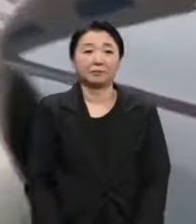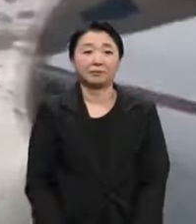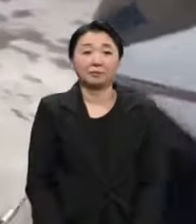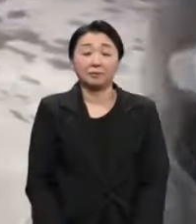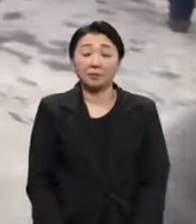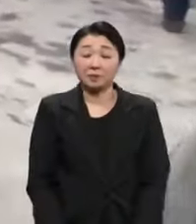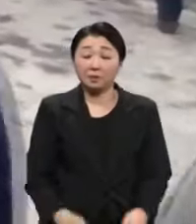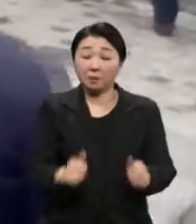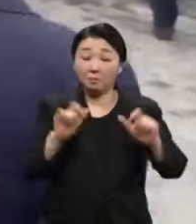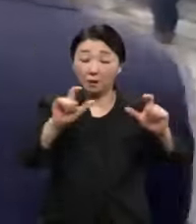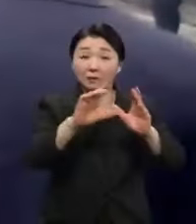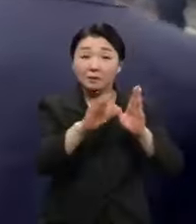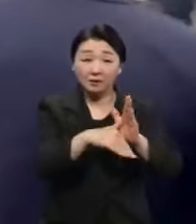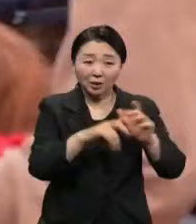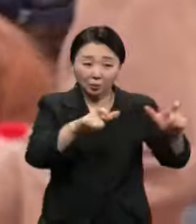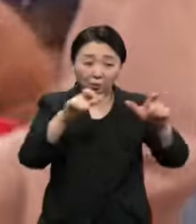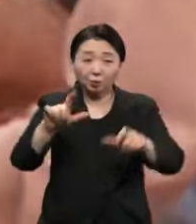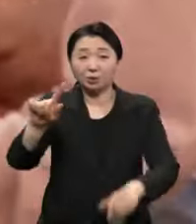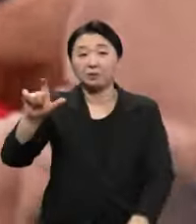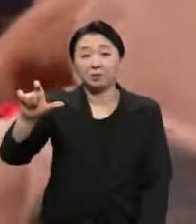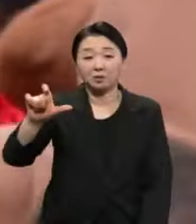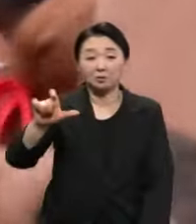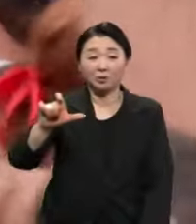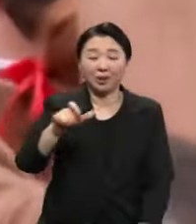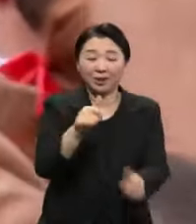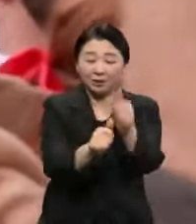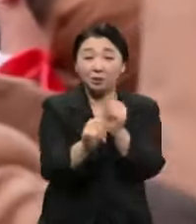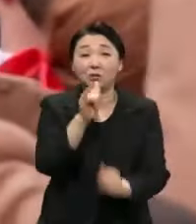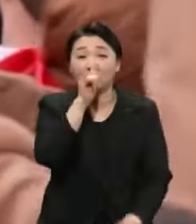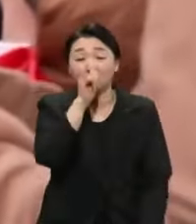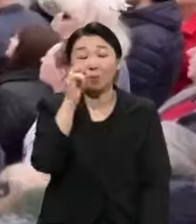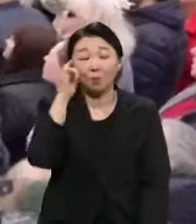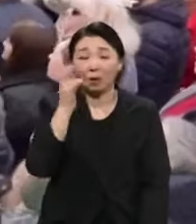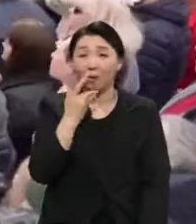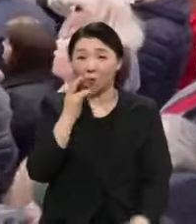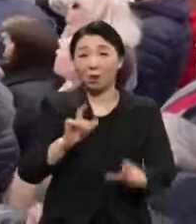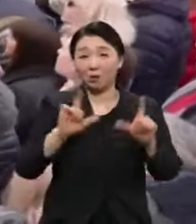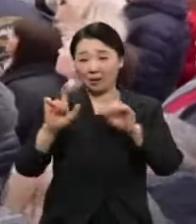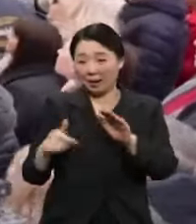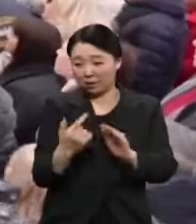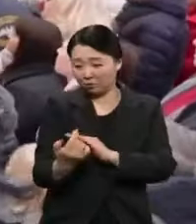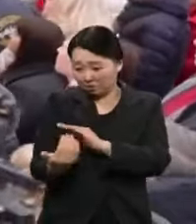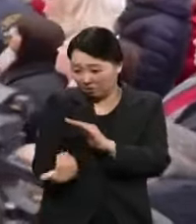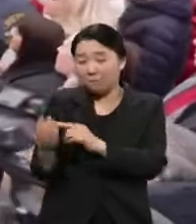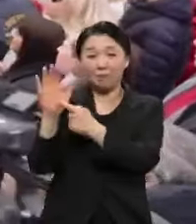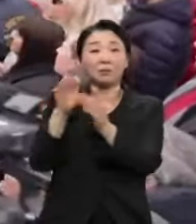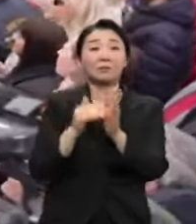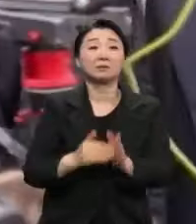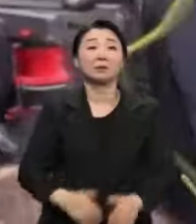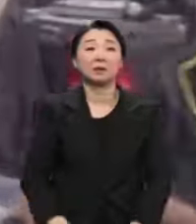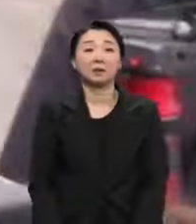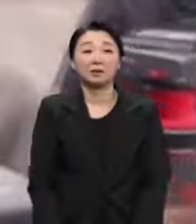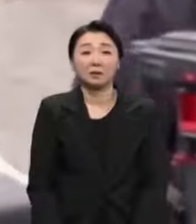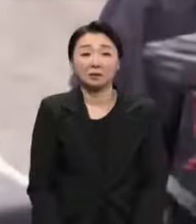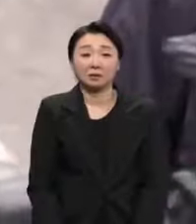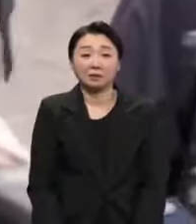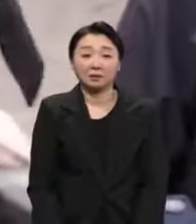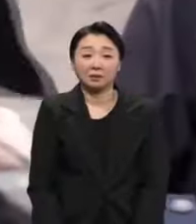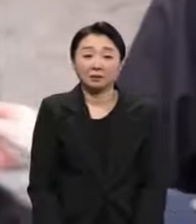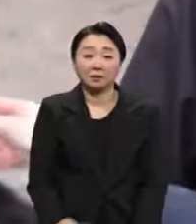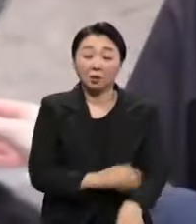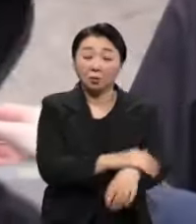이번 판결은 15개 주에서 한꺼번에 경선이 진행되는 슈퍼 화요일을 하루 앞두고 나왔습니다. 공화당 경선